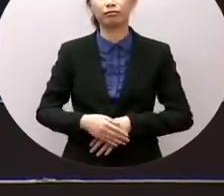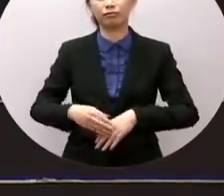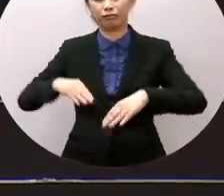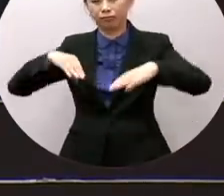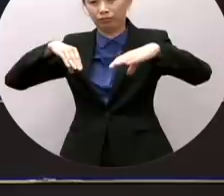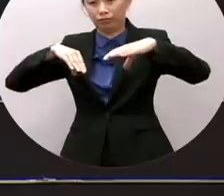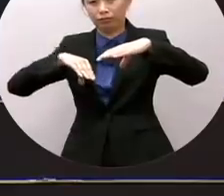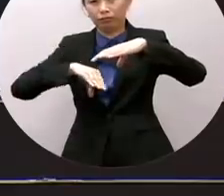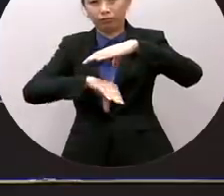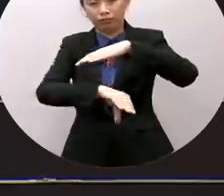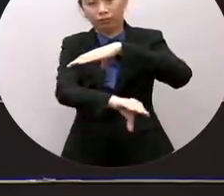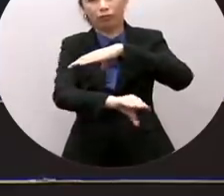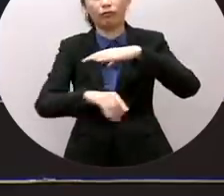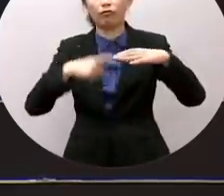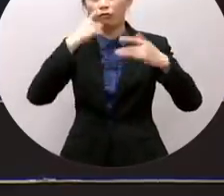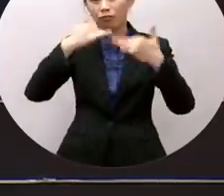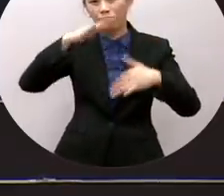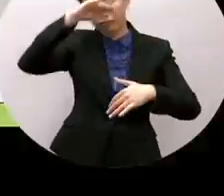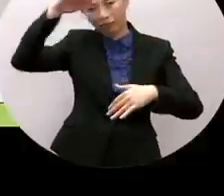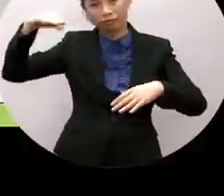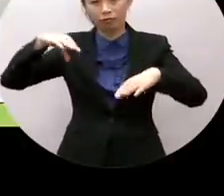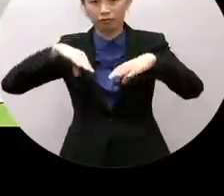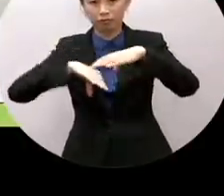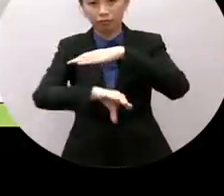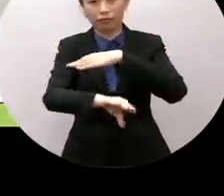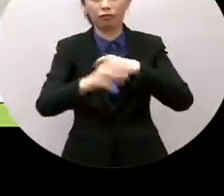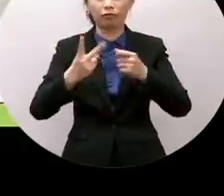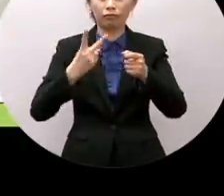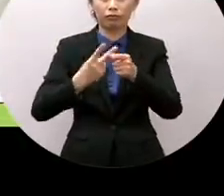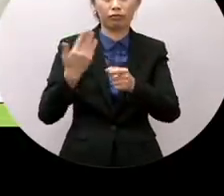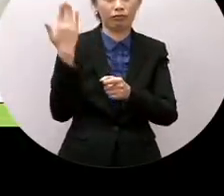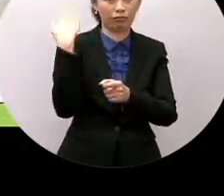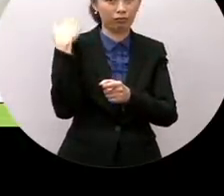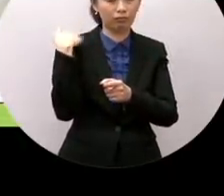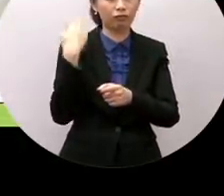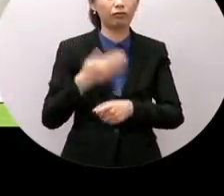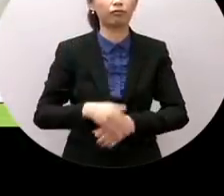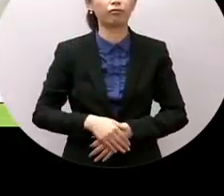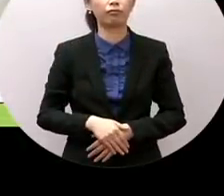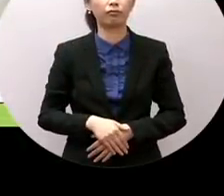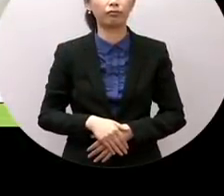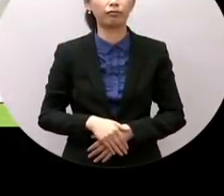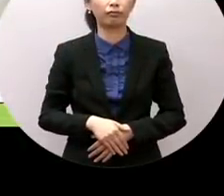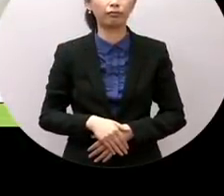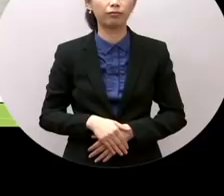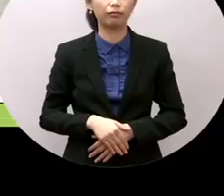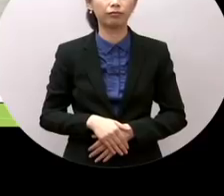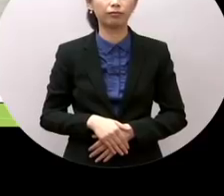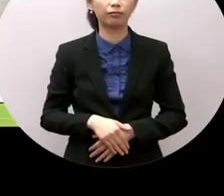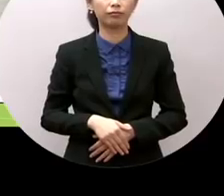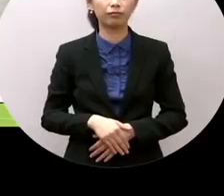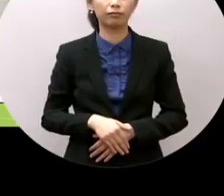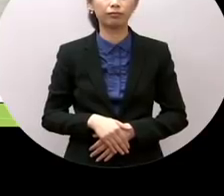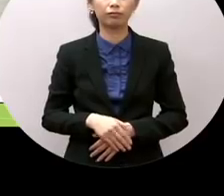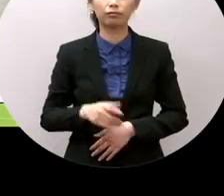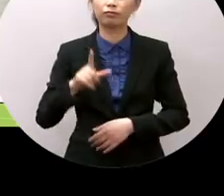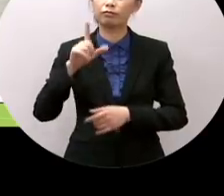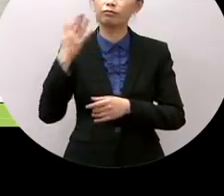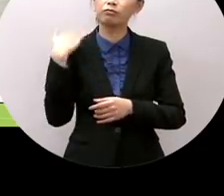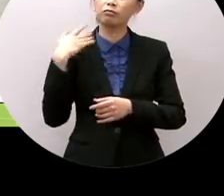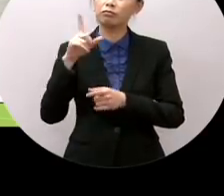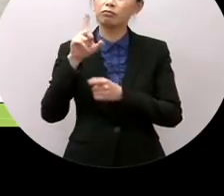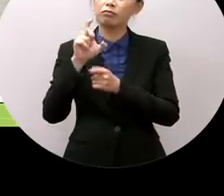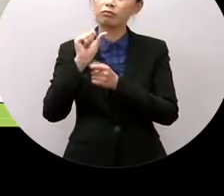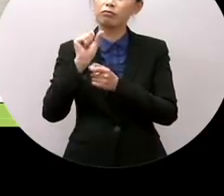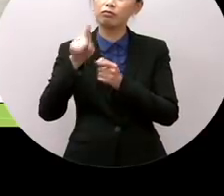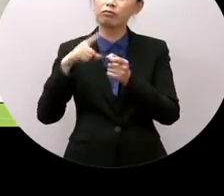咱的雪隧吼过去吼、哦、两年前吼、哦，因为咱过去伫咱的六十五年的时阵，嘛